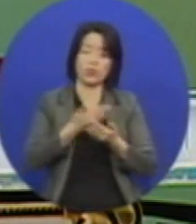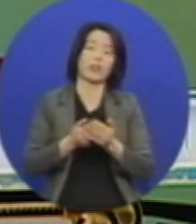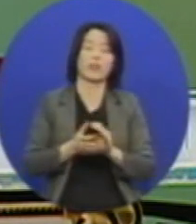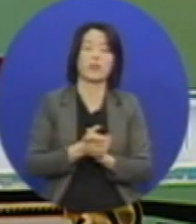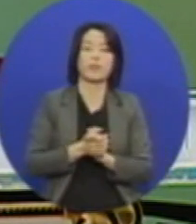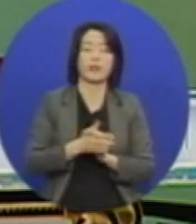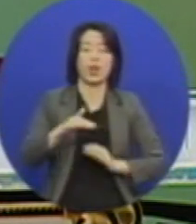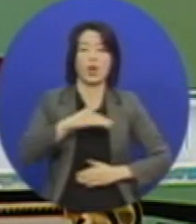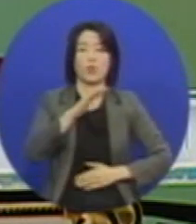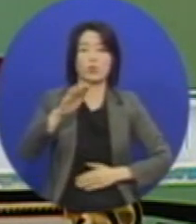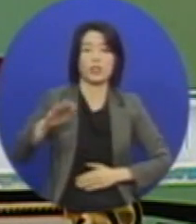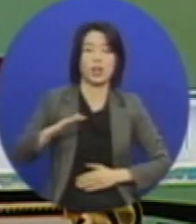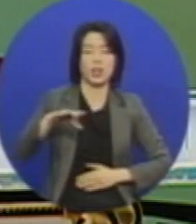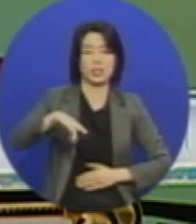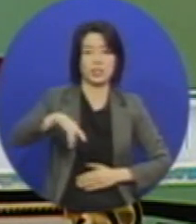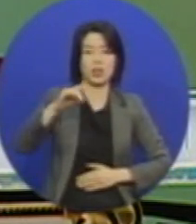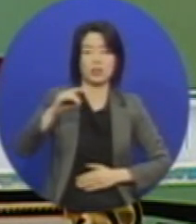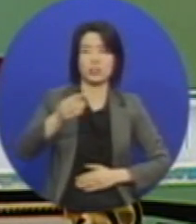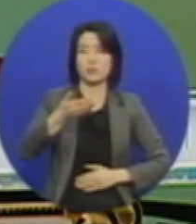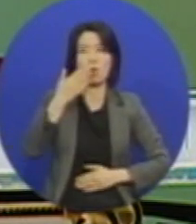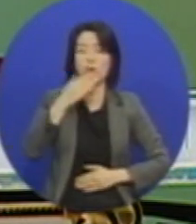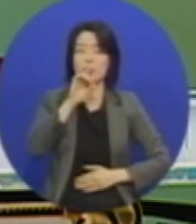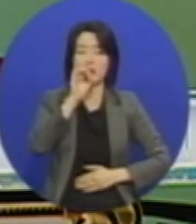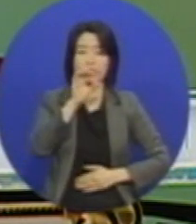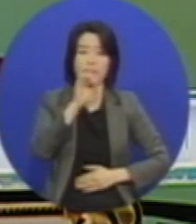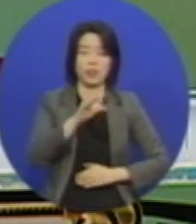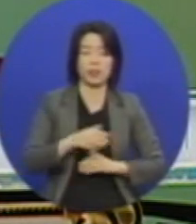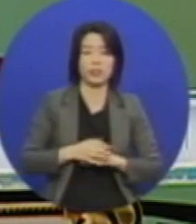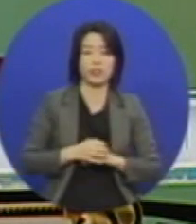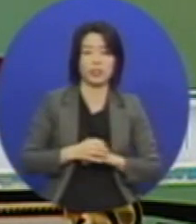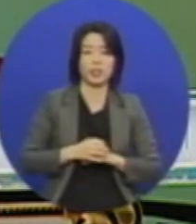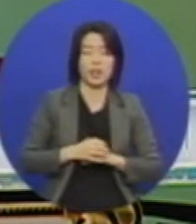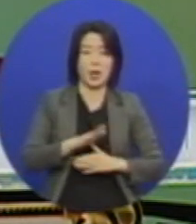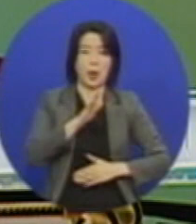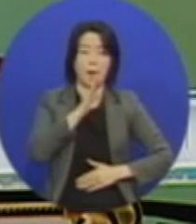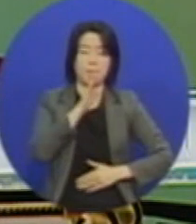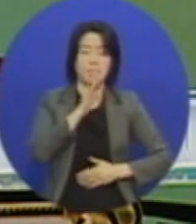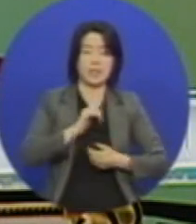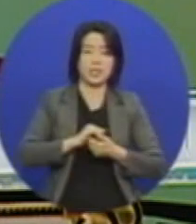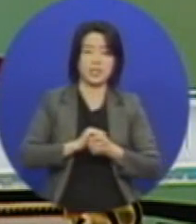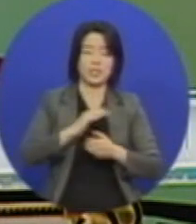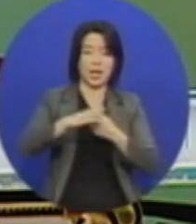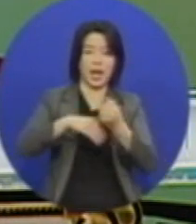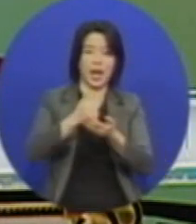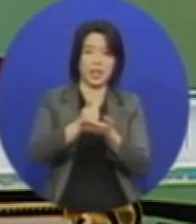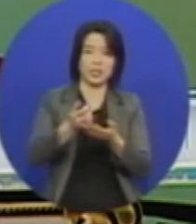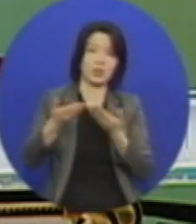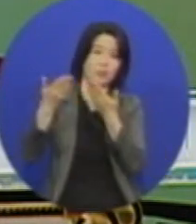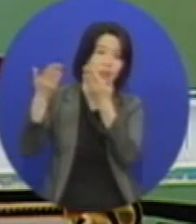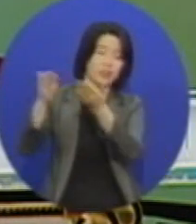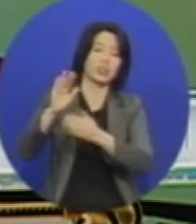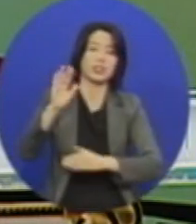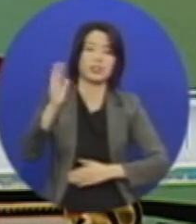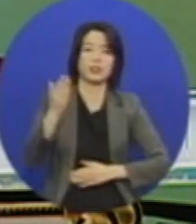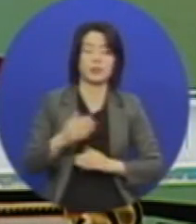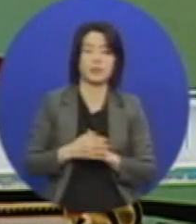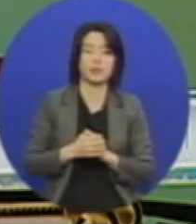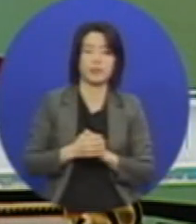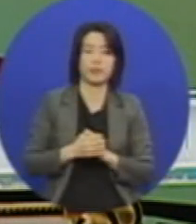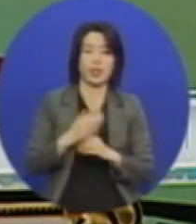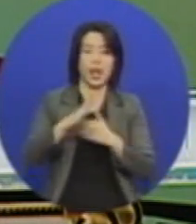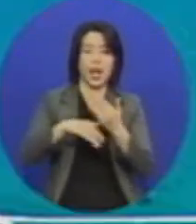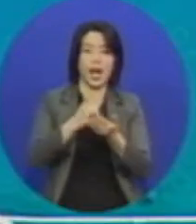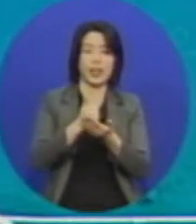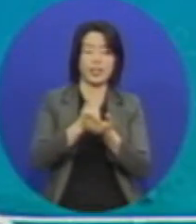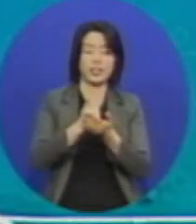우리가 첫 것은 머금을 안된다는 거예요 그는 반드시 하나님께 바쳐야 한다는 것입니다 하나님이